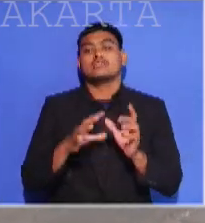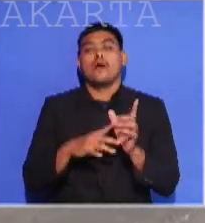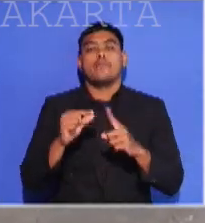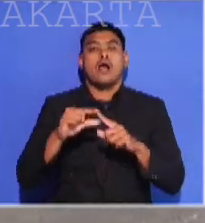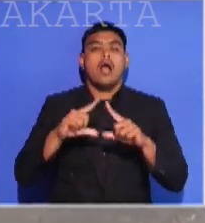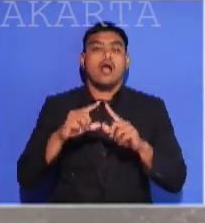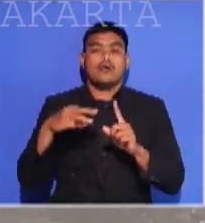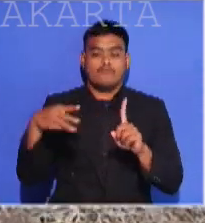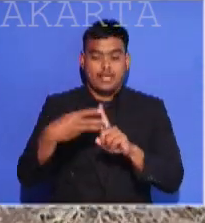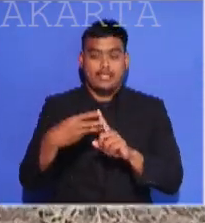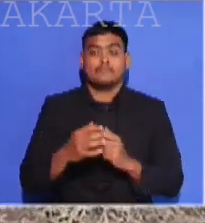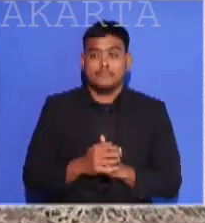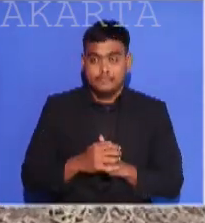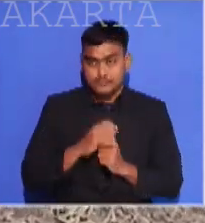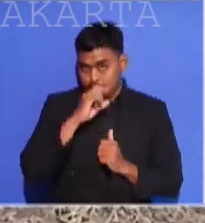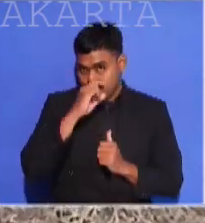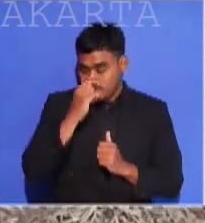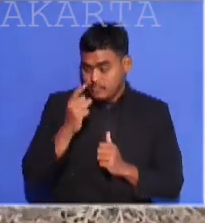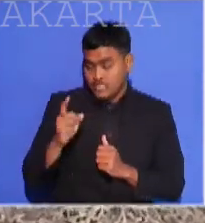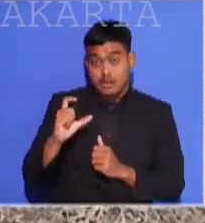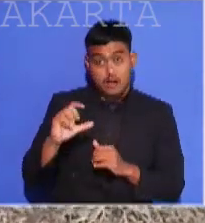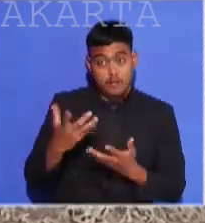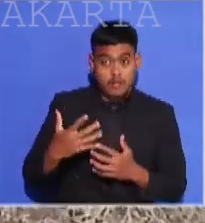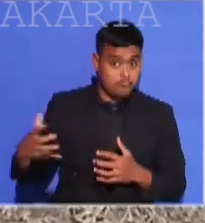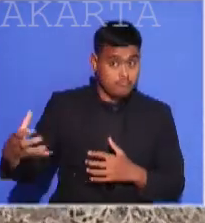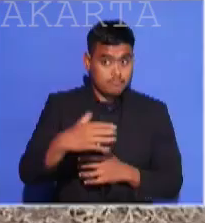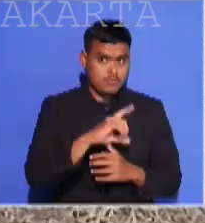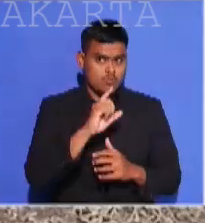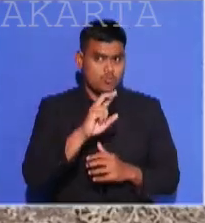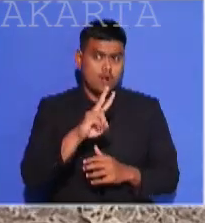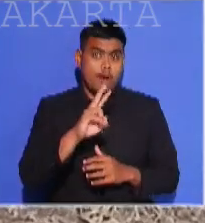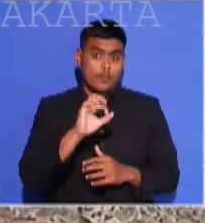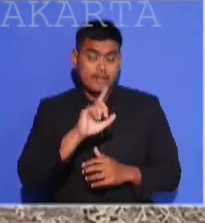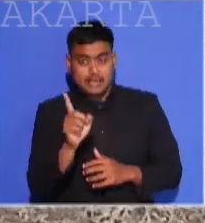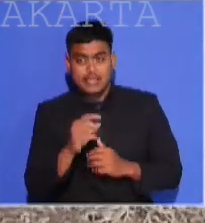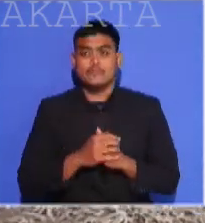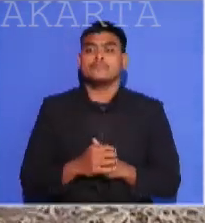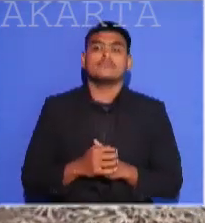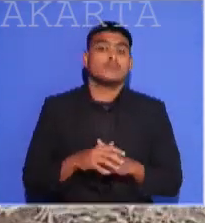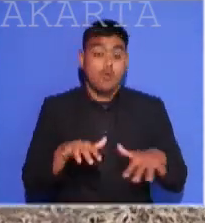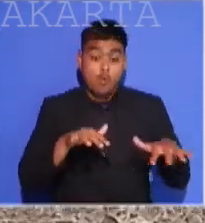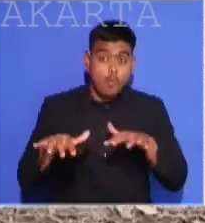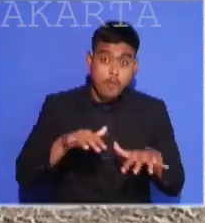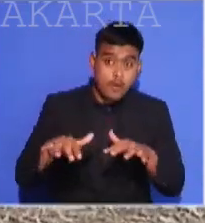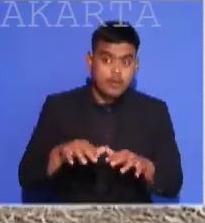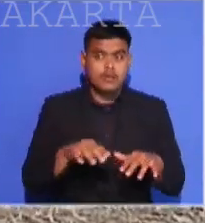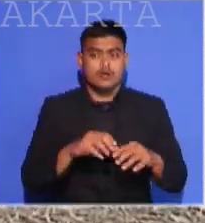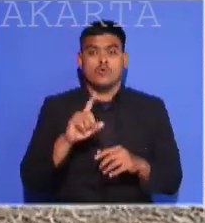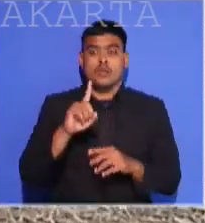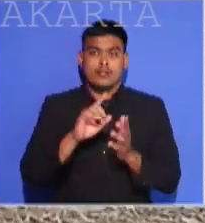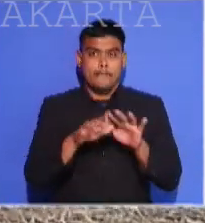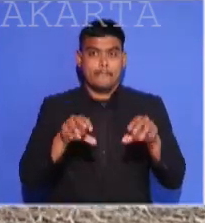diterapkan yakni simulasi 20 detik 20 menit 20 detik tidak boleh lari setelah kebabubi baru kemudian 20 menit